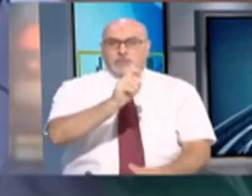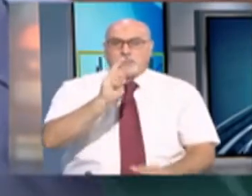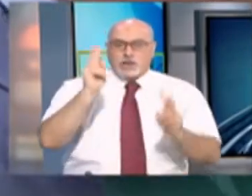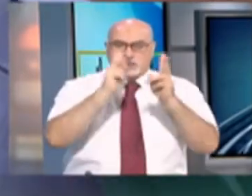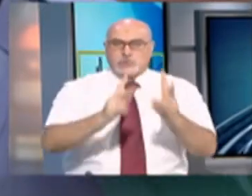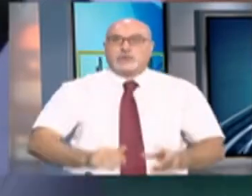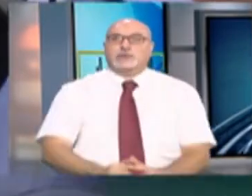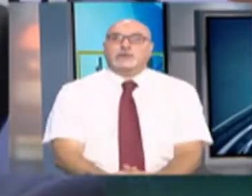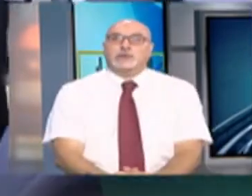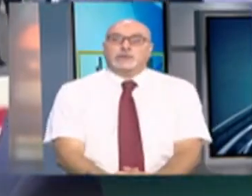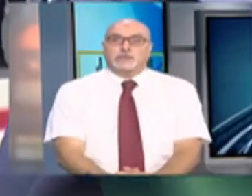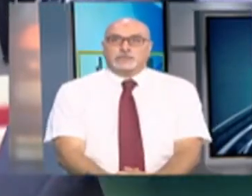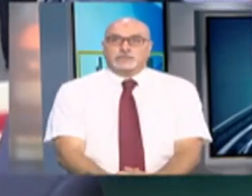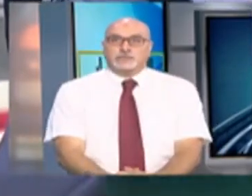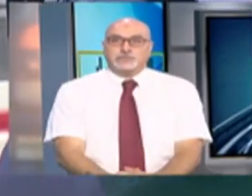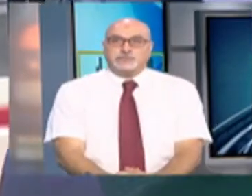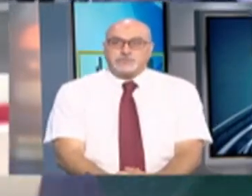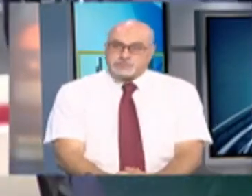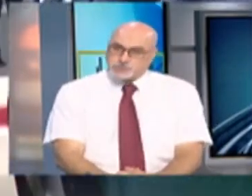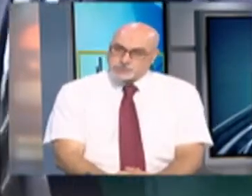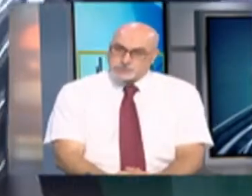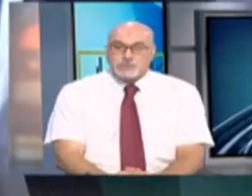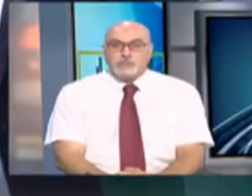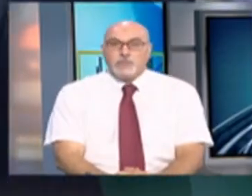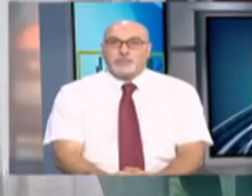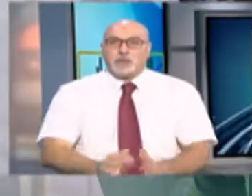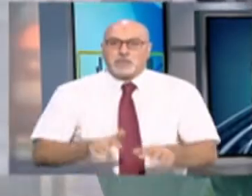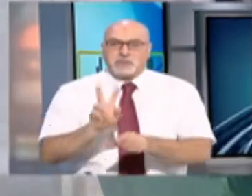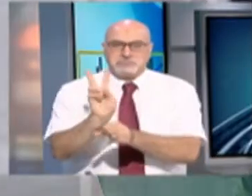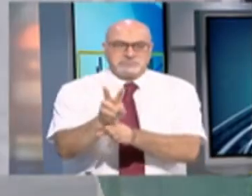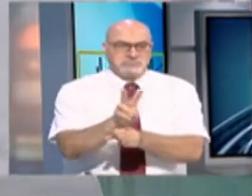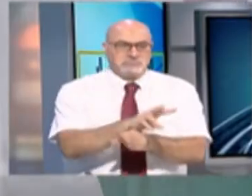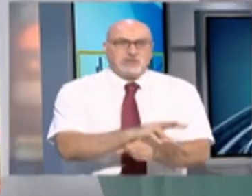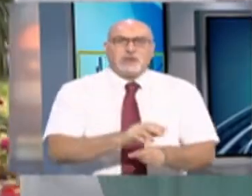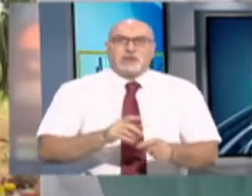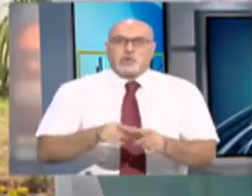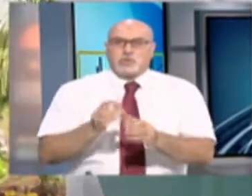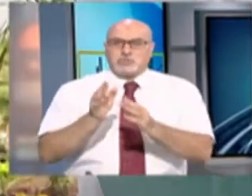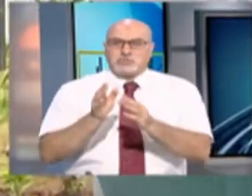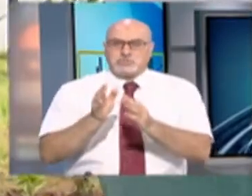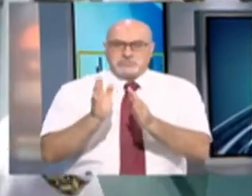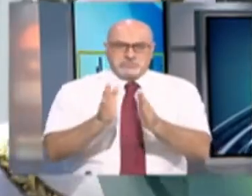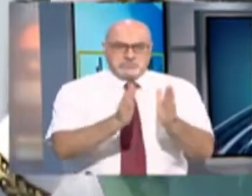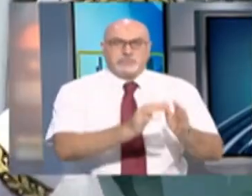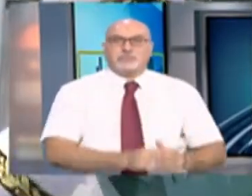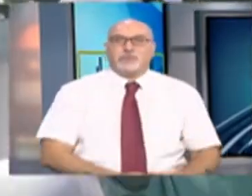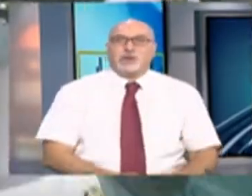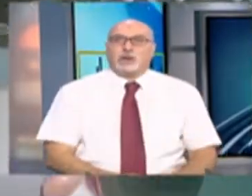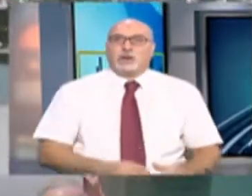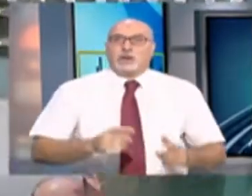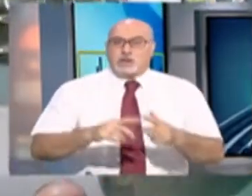الدولي، قبل أن يطوف بمختلف المرافق التابعة لها. المحطة تعمل بالطاقة